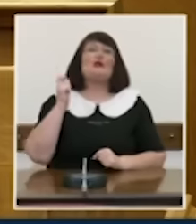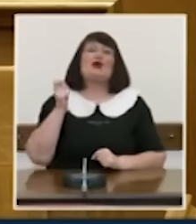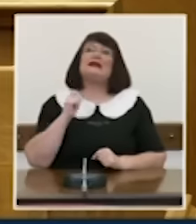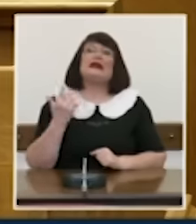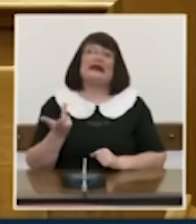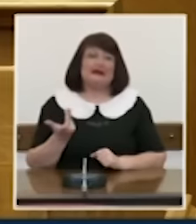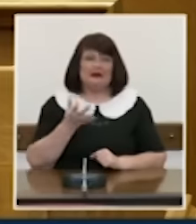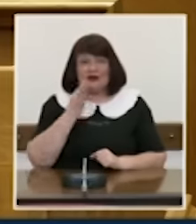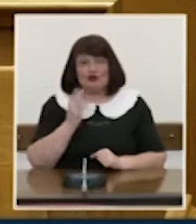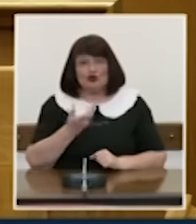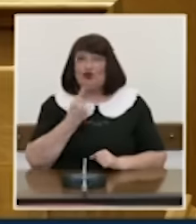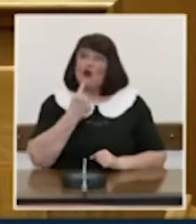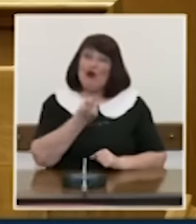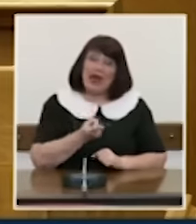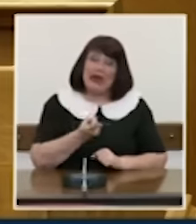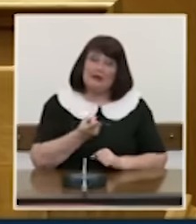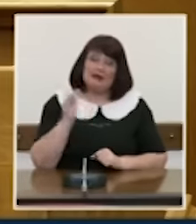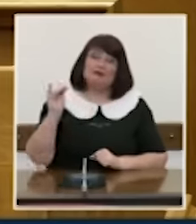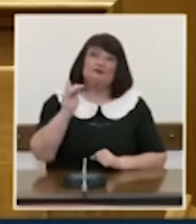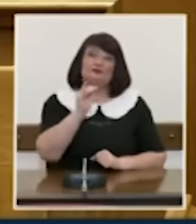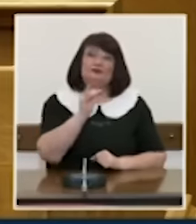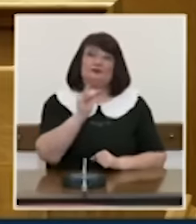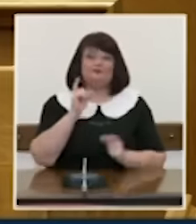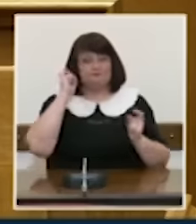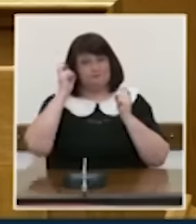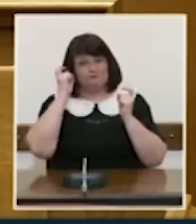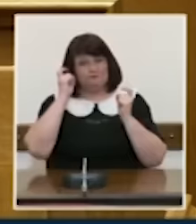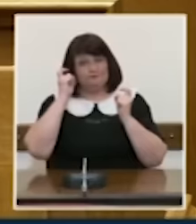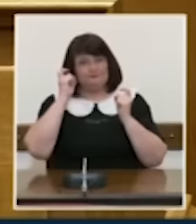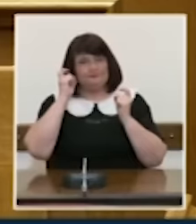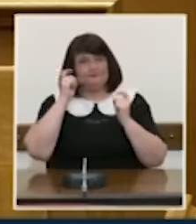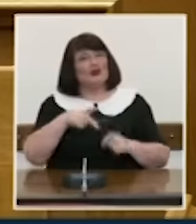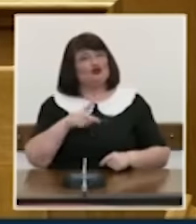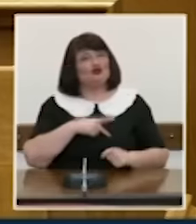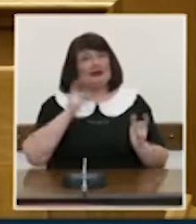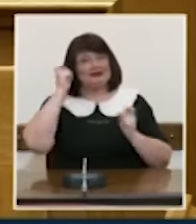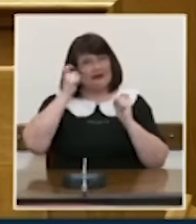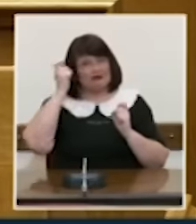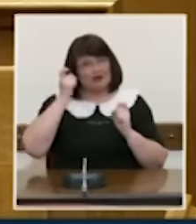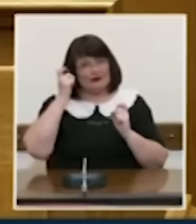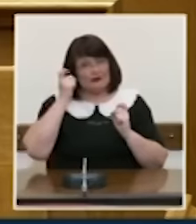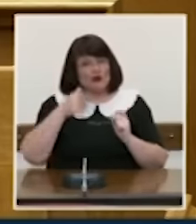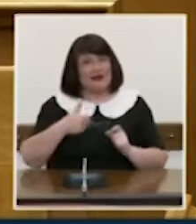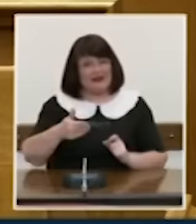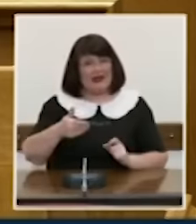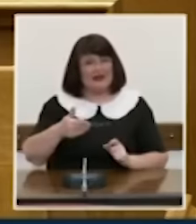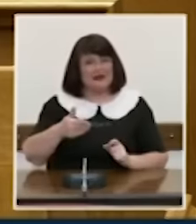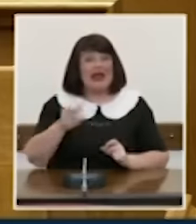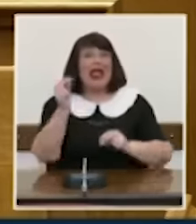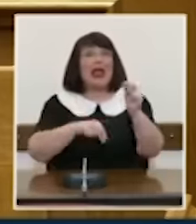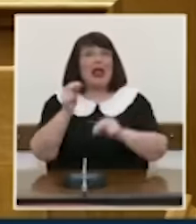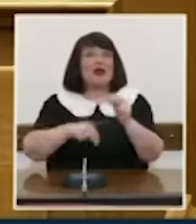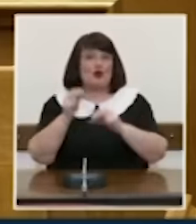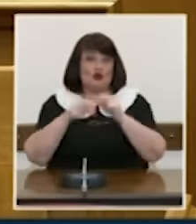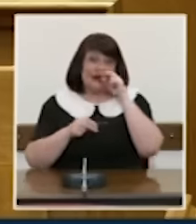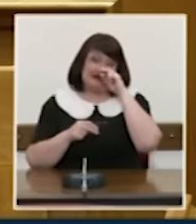και λέμε σε όσους και όσες σκέφτονται, και πολύ σωστά το σκέφτονται, ότι στις εκλογές